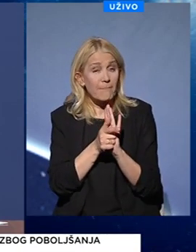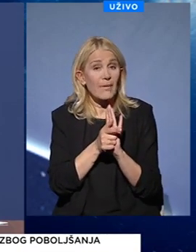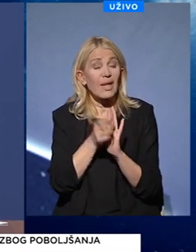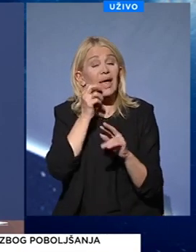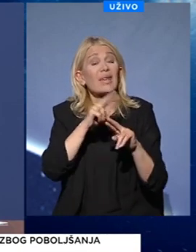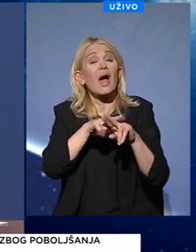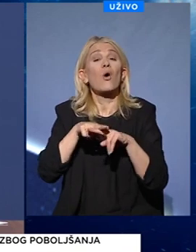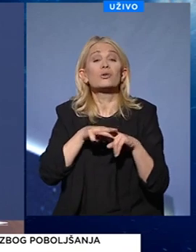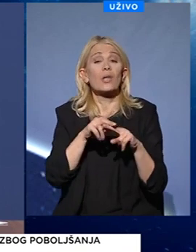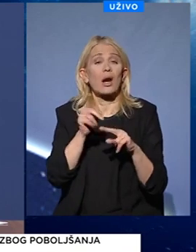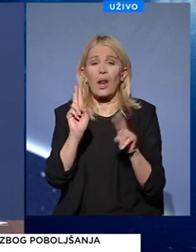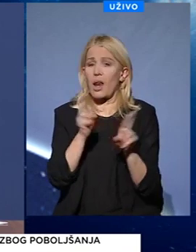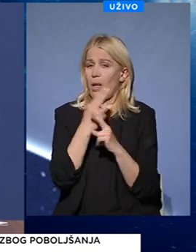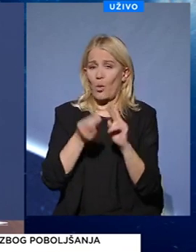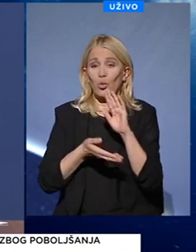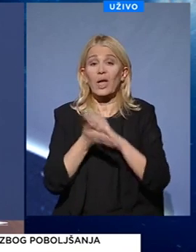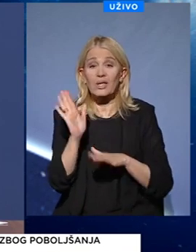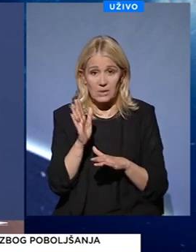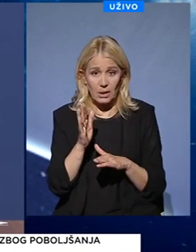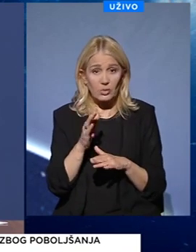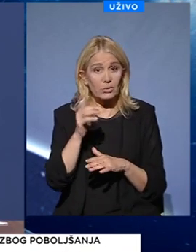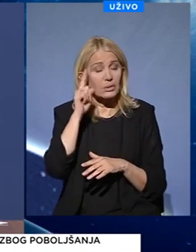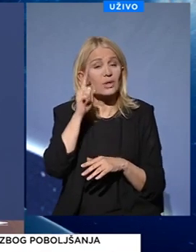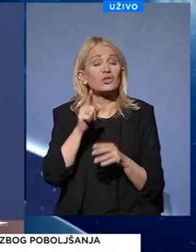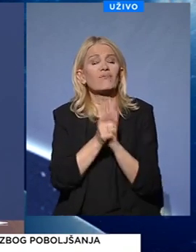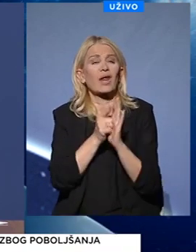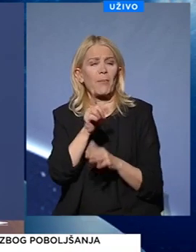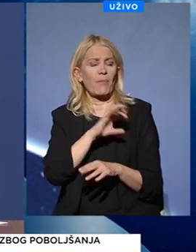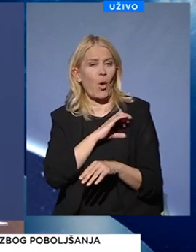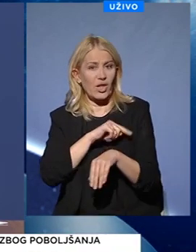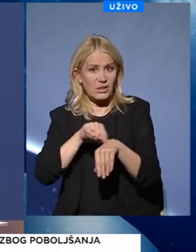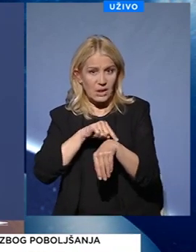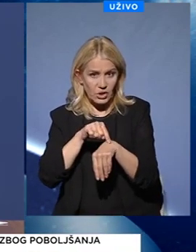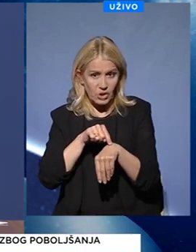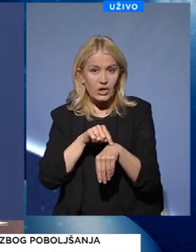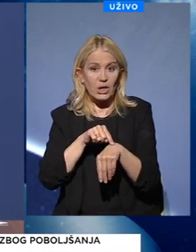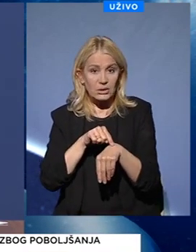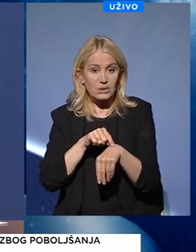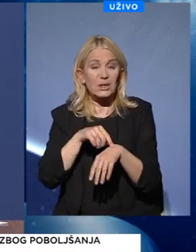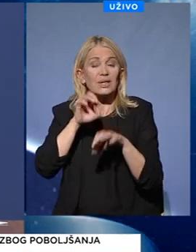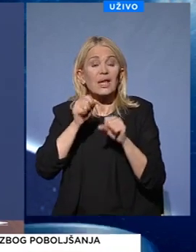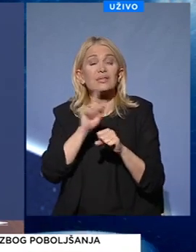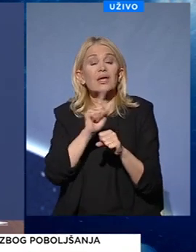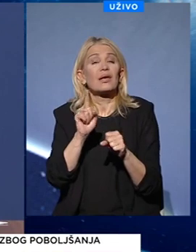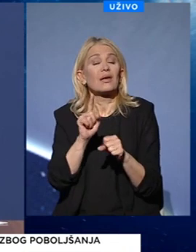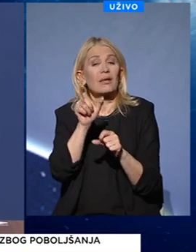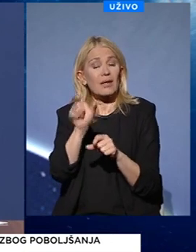ostali ne mogu da izlaze, znači za vreme ovog policijskog časa, da se ne bi